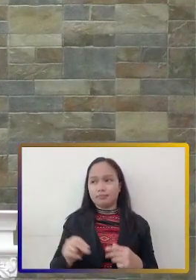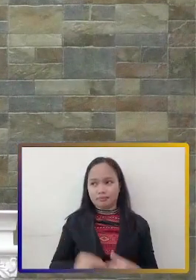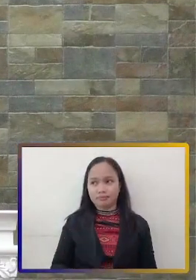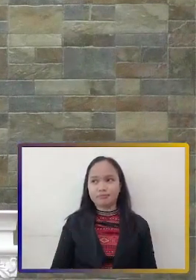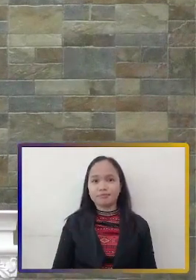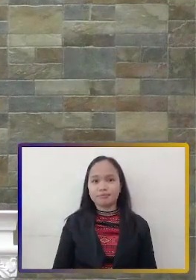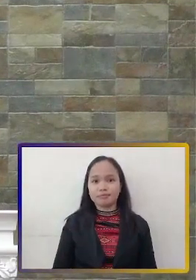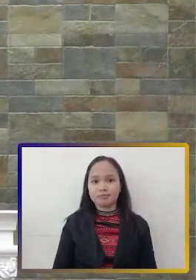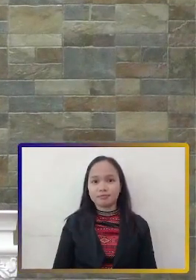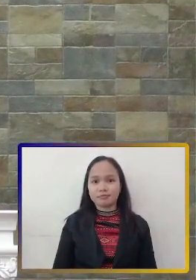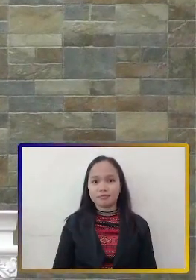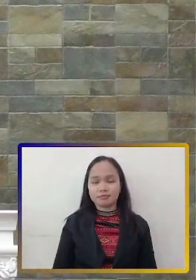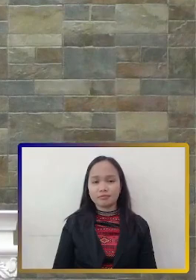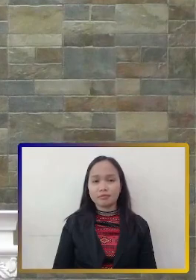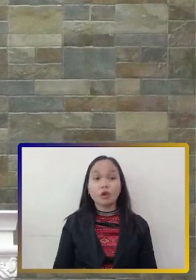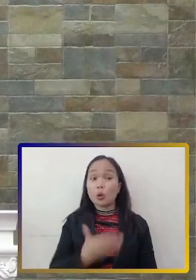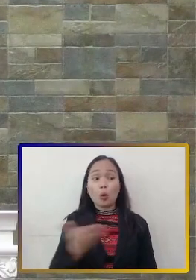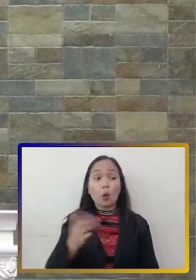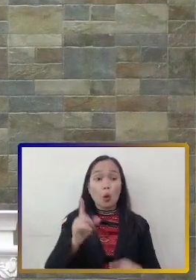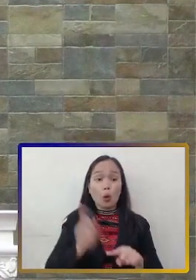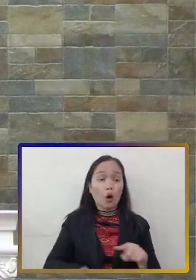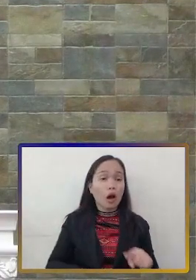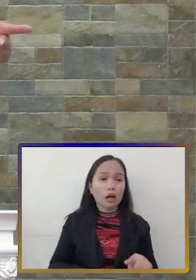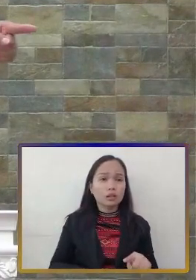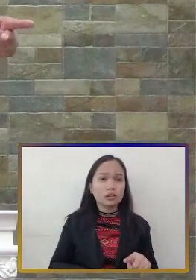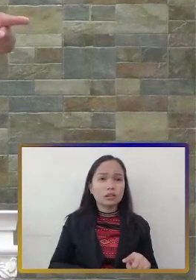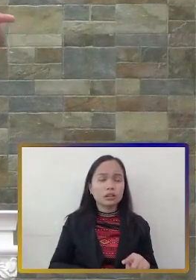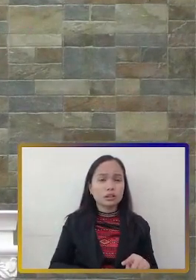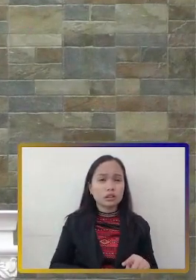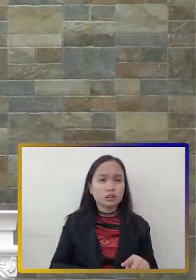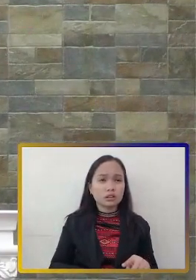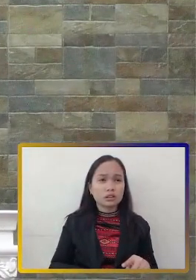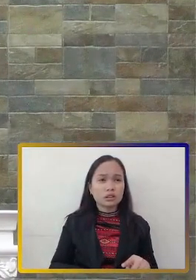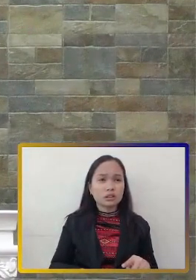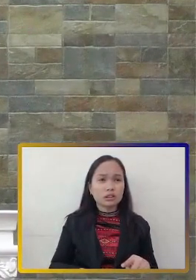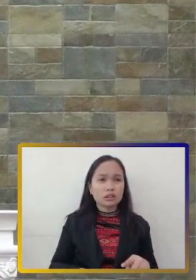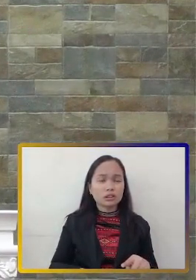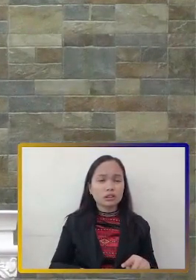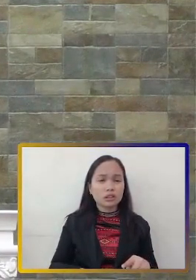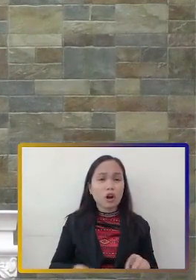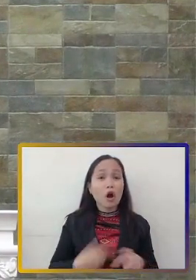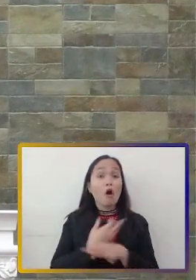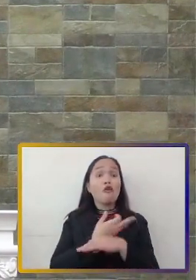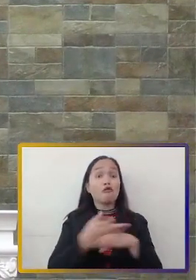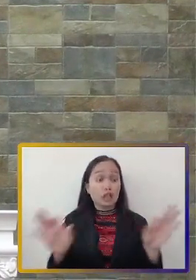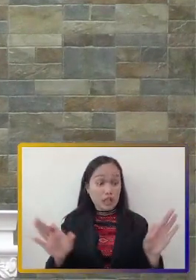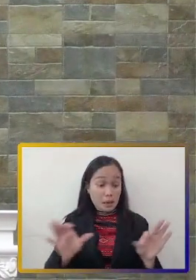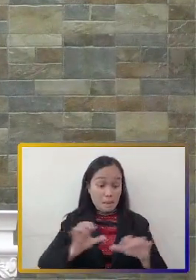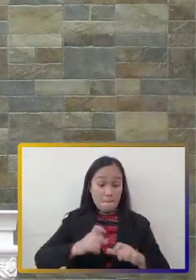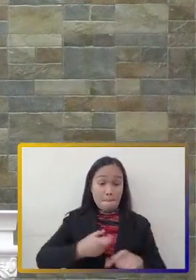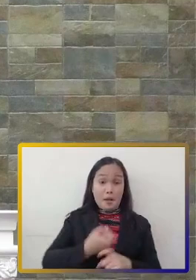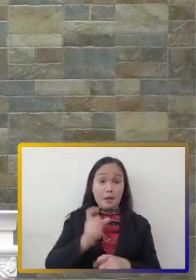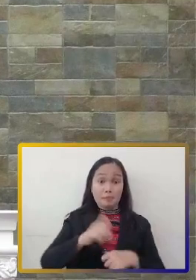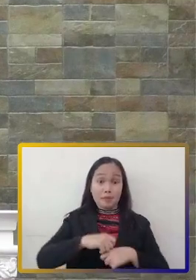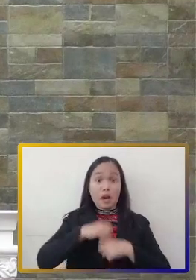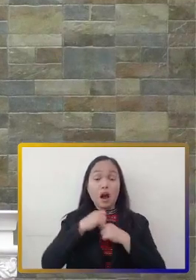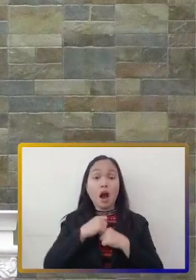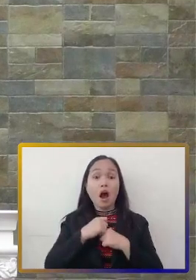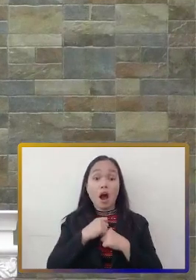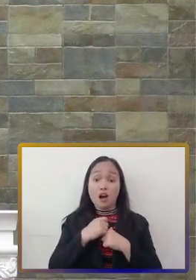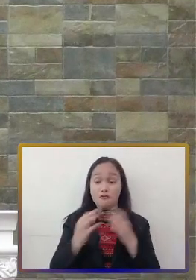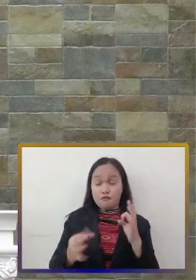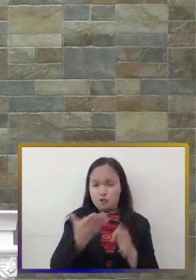You see, you cannot get out from pride by having bunch of or big amount of